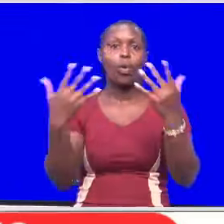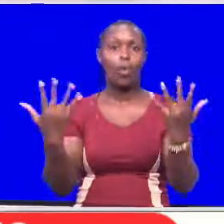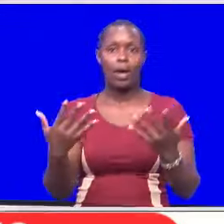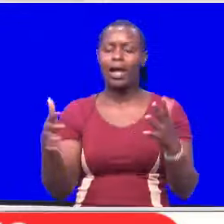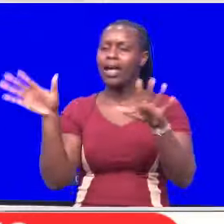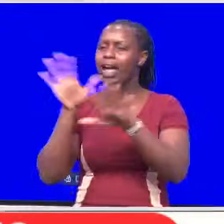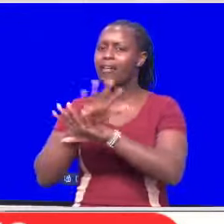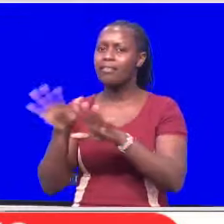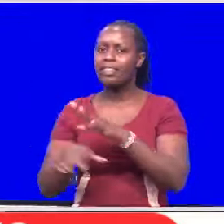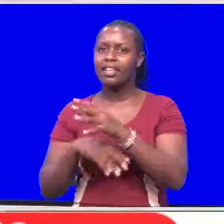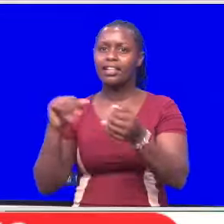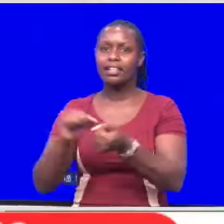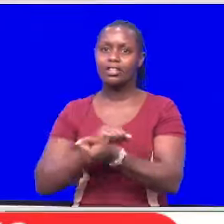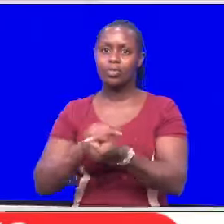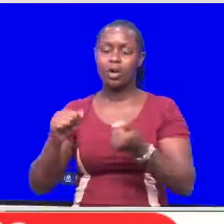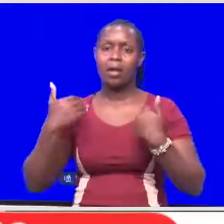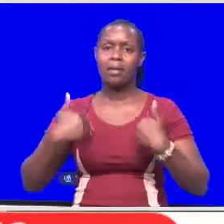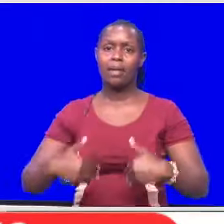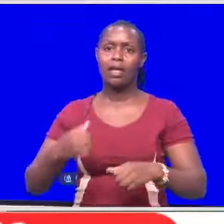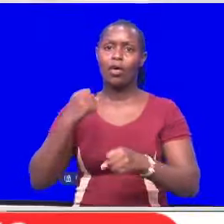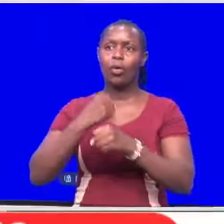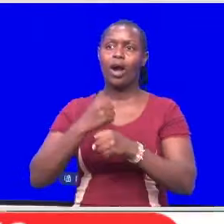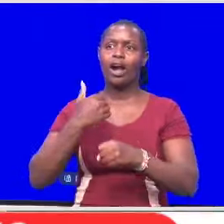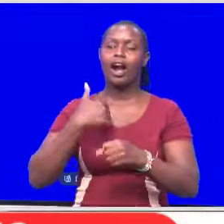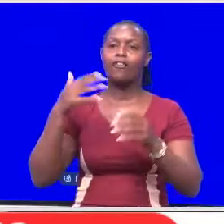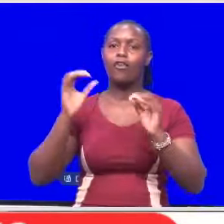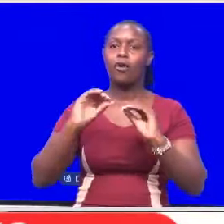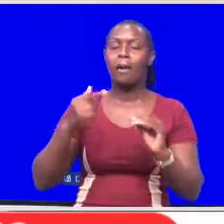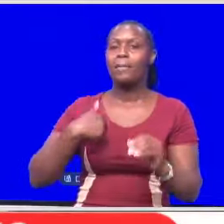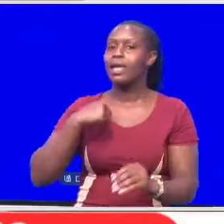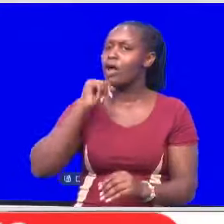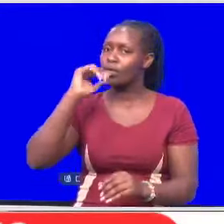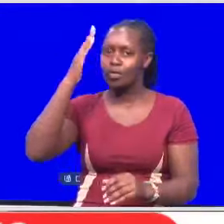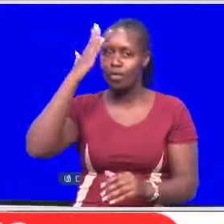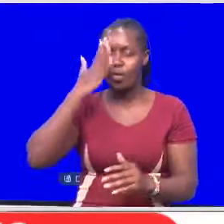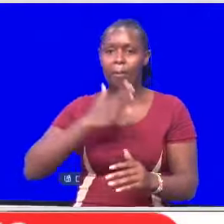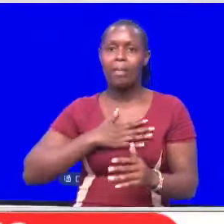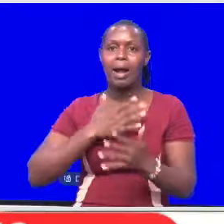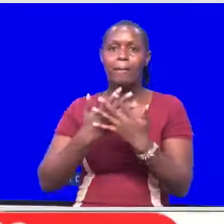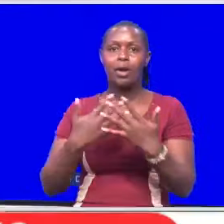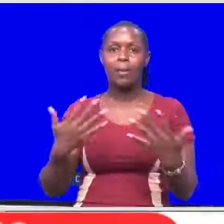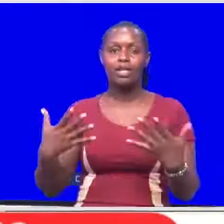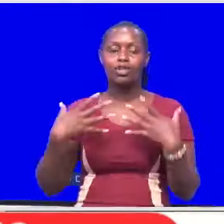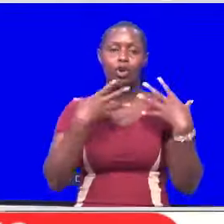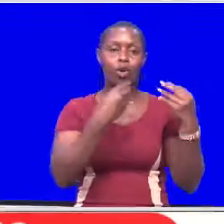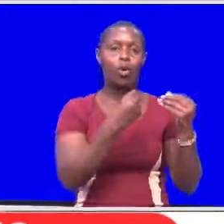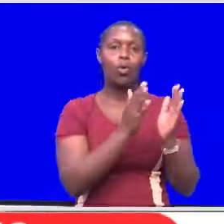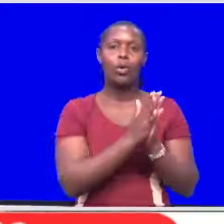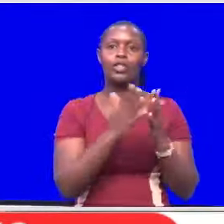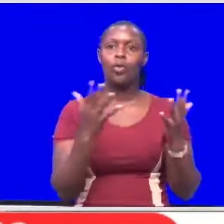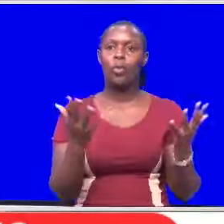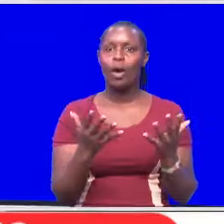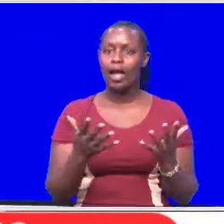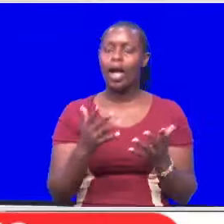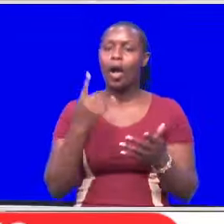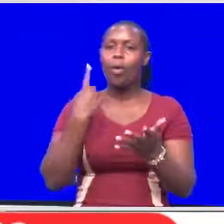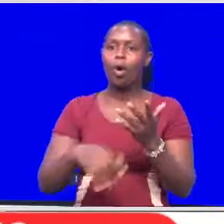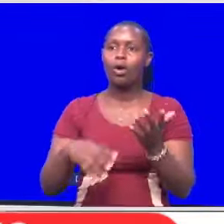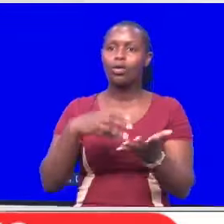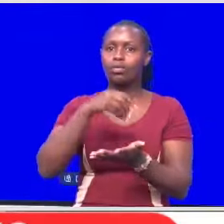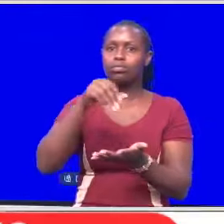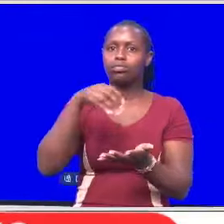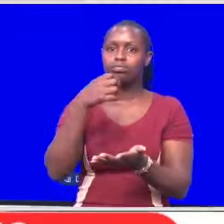Simi mwenyewe sina kazi, niko na watoto, nimeshindwa vitu nitapeleka wapi? Saizi hata unga nilikuwa nayo kwa nyumba saizi imeendwa